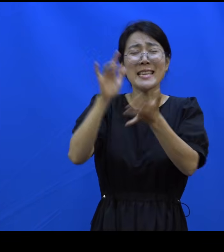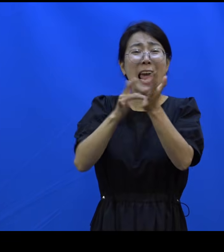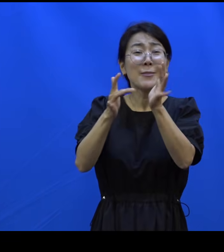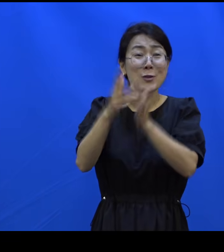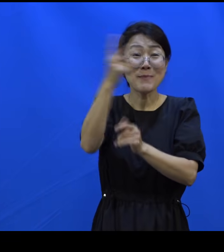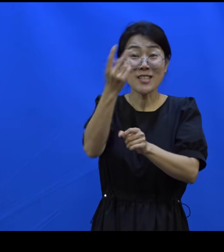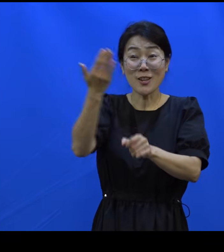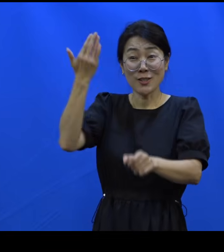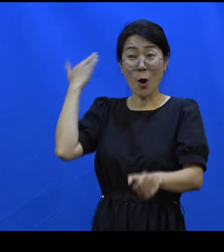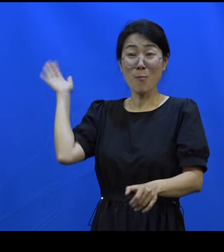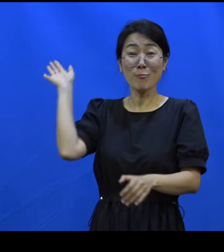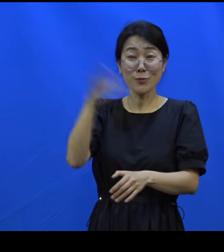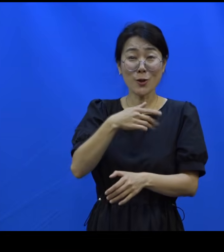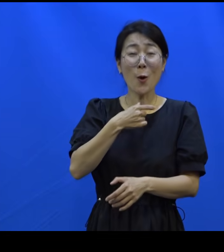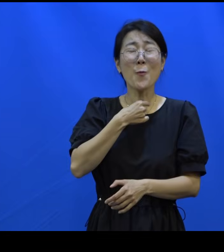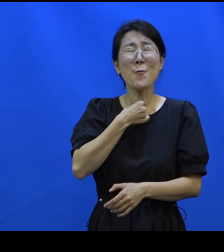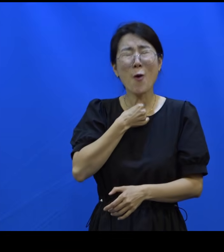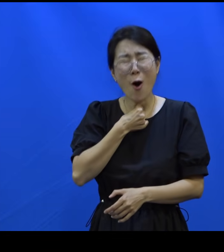노력이